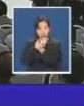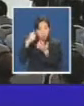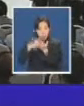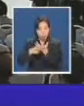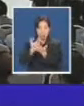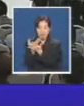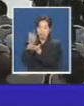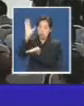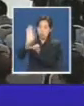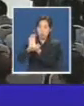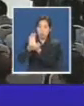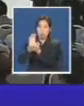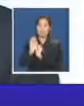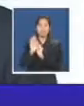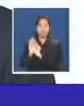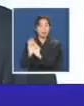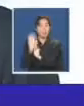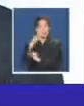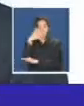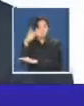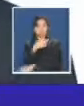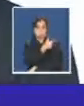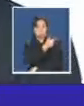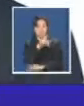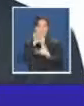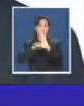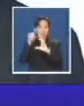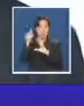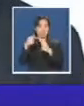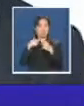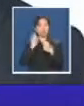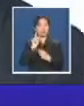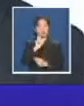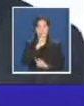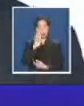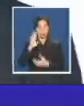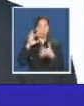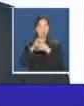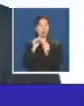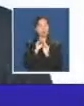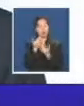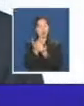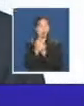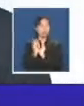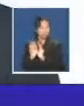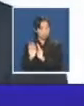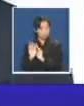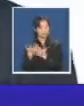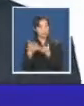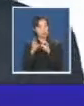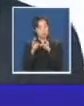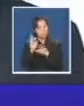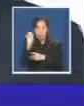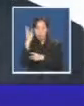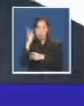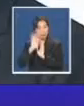กองทุนเงินออมแห่งชาติซึ่งก็หมายความว่าเรากำลังเปิดโอกาสให้มีระบบการออมและสวัสดิการทางเลือกนะครับสำหรับพี่น้องประชา